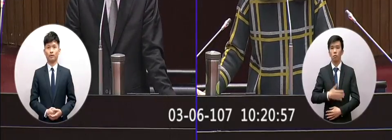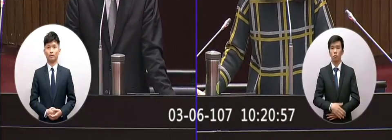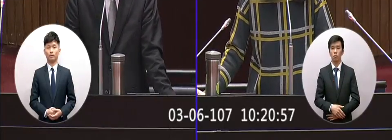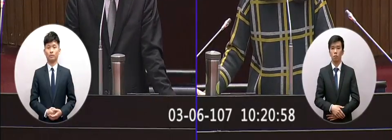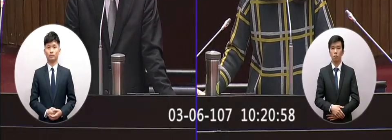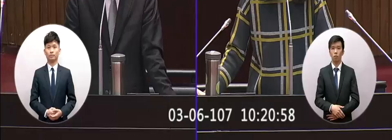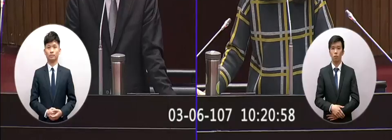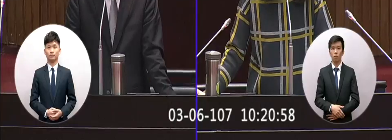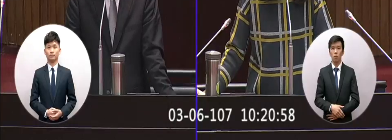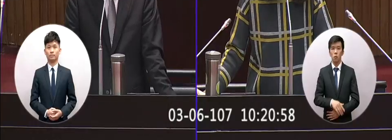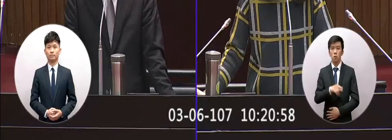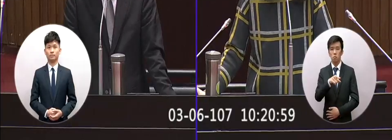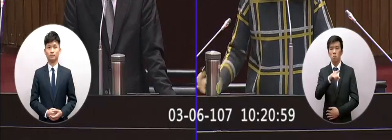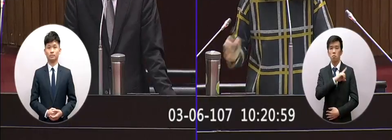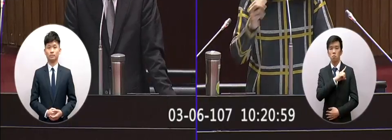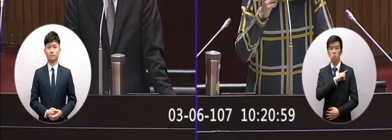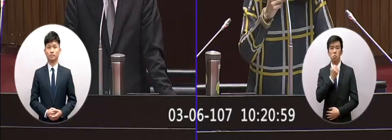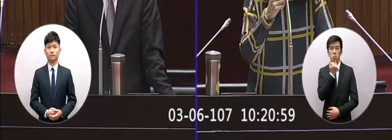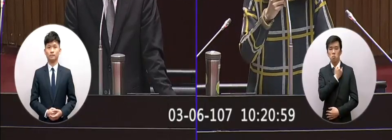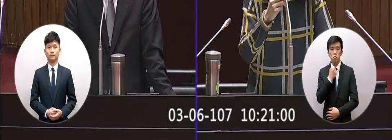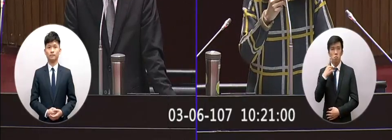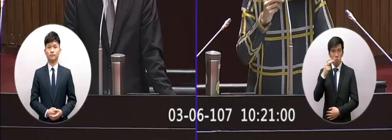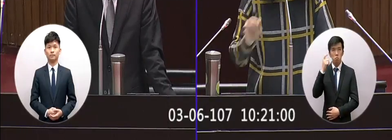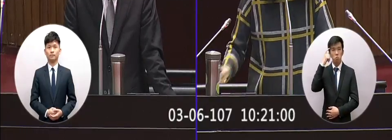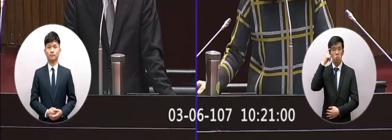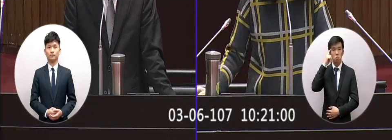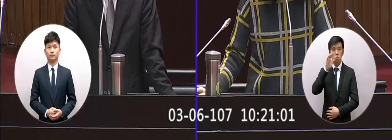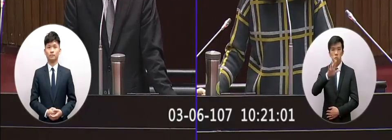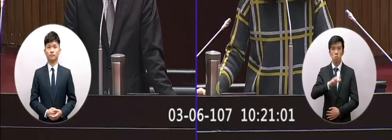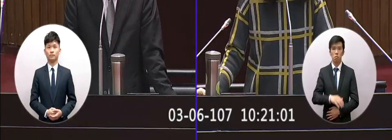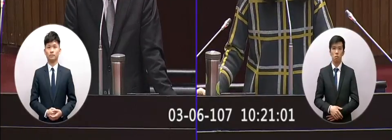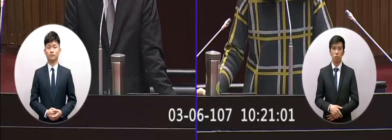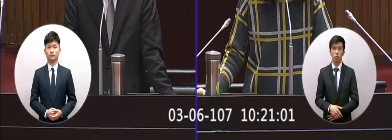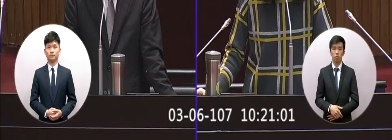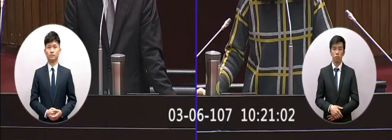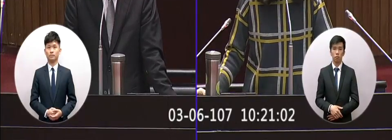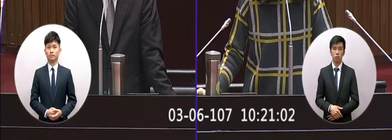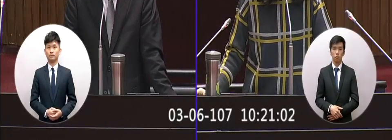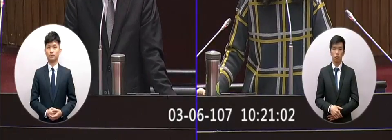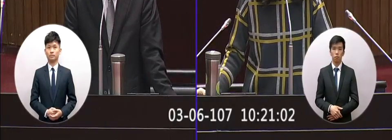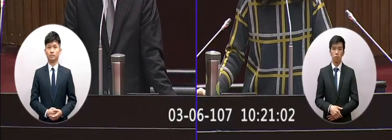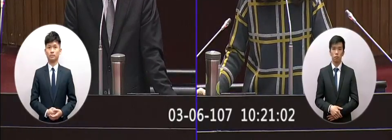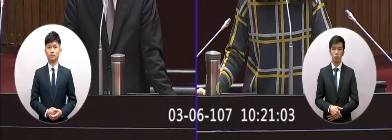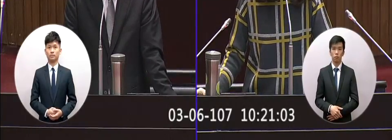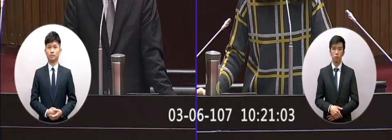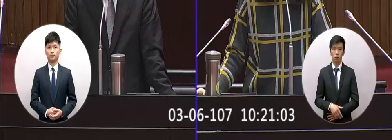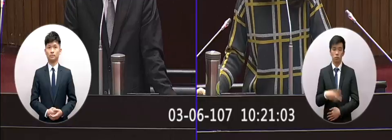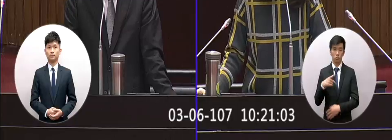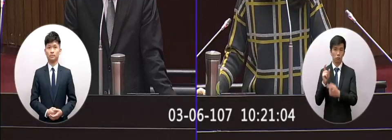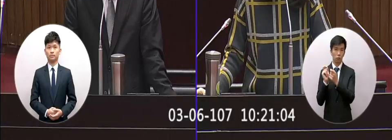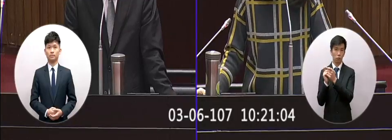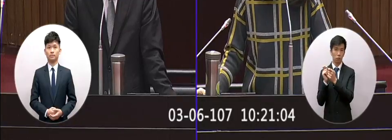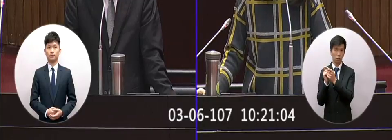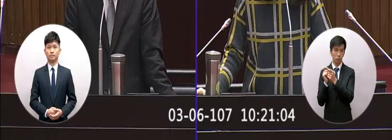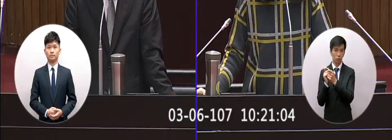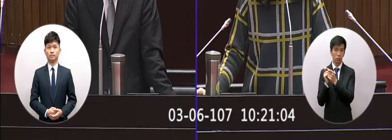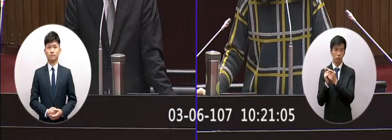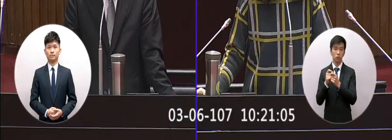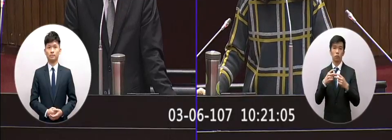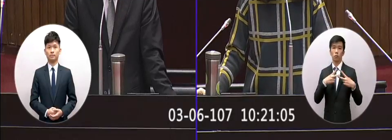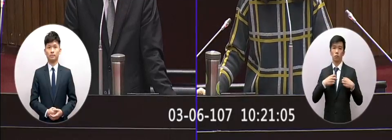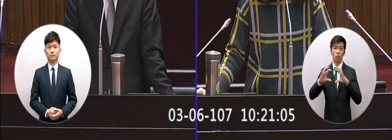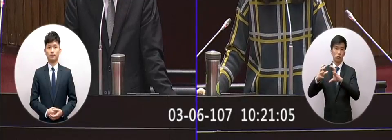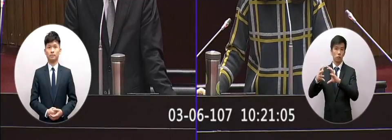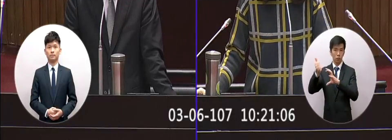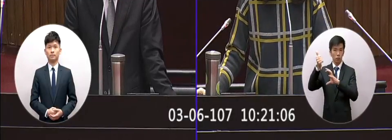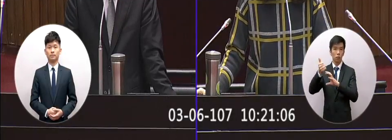有一些感受啦，为什么会有今天这样的一个结果？那当然前些日子哦，蔡英文总统他